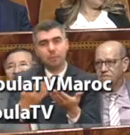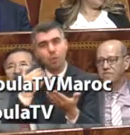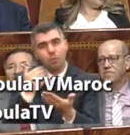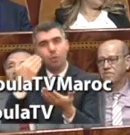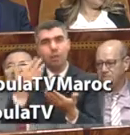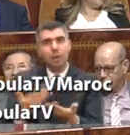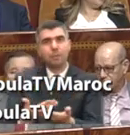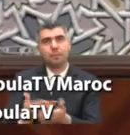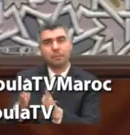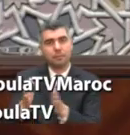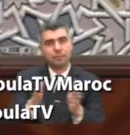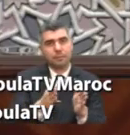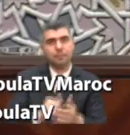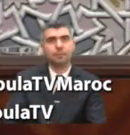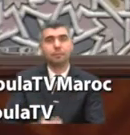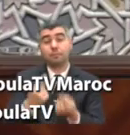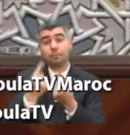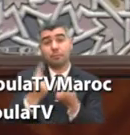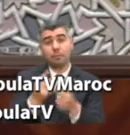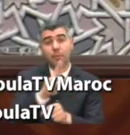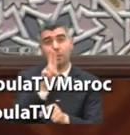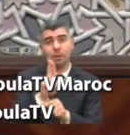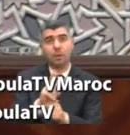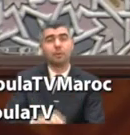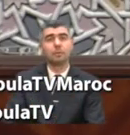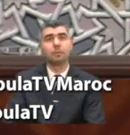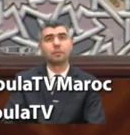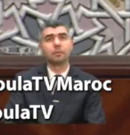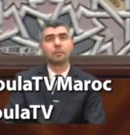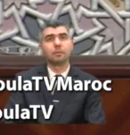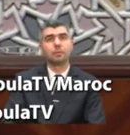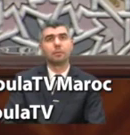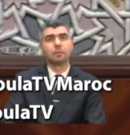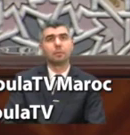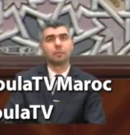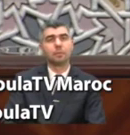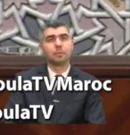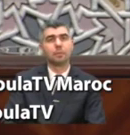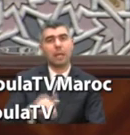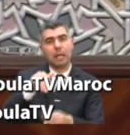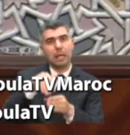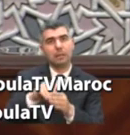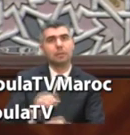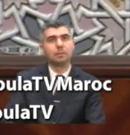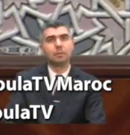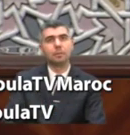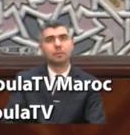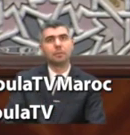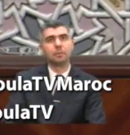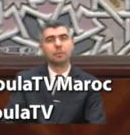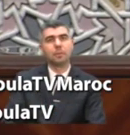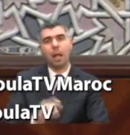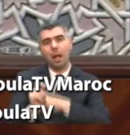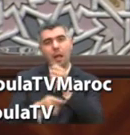شكرا السيد النائب، هل من تعقيب إضافي؟ تفضلي السيدة النائبة من الفريق الحركي.